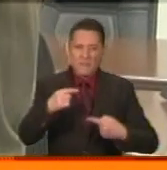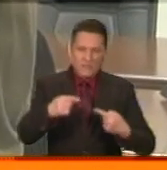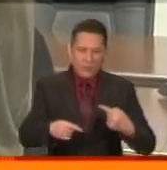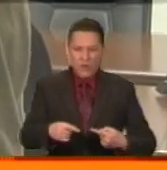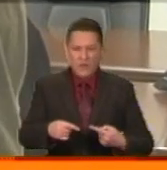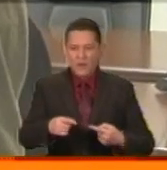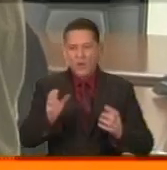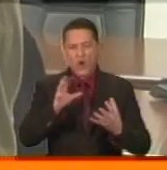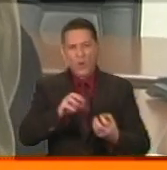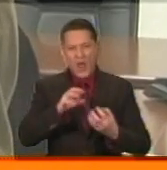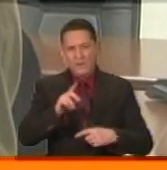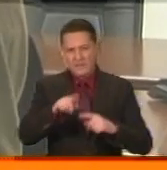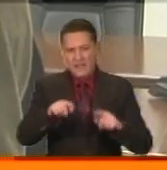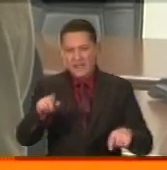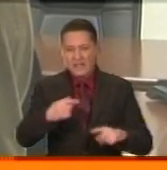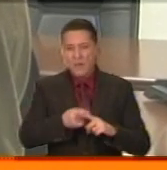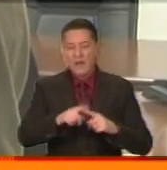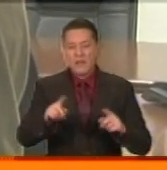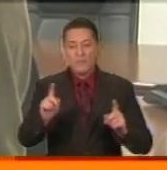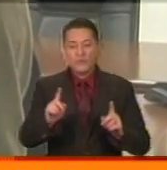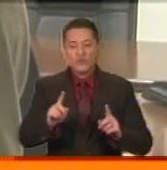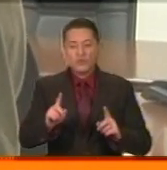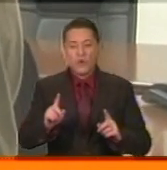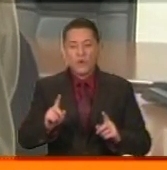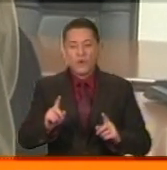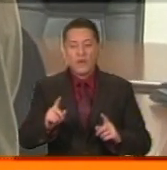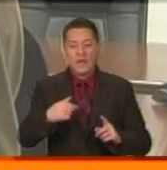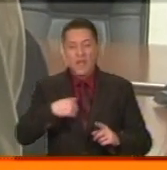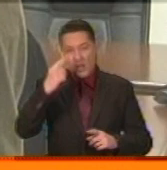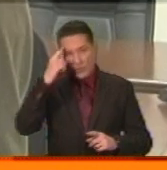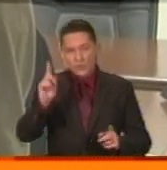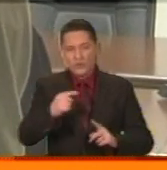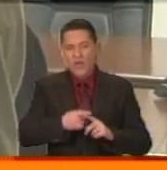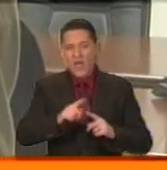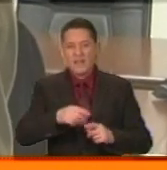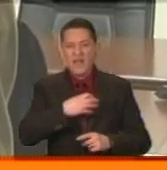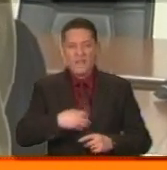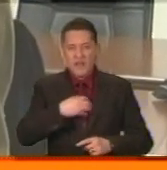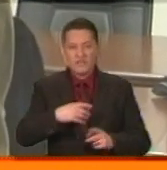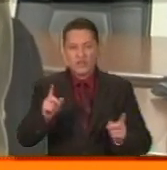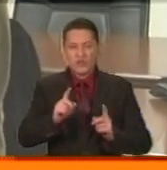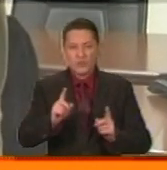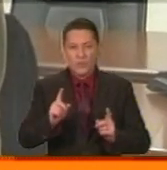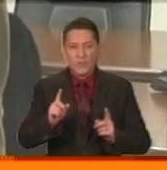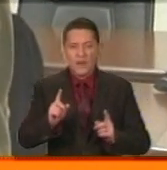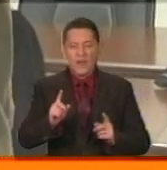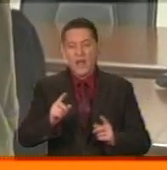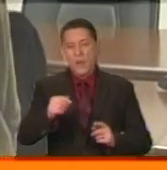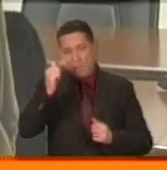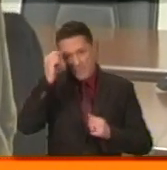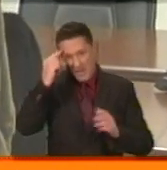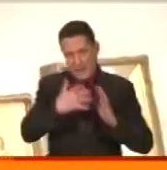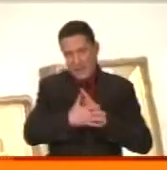да, ругаємося іноді, тому що я думала, що це важливо, щоб я розуміла мнення